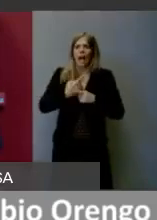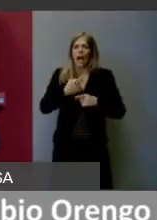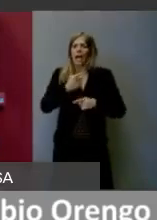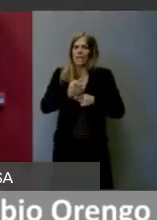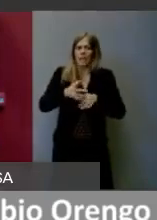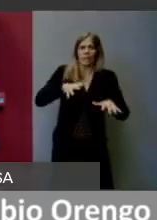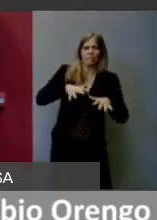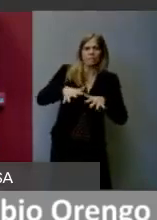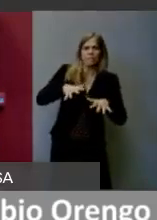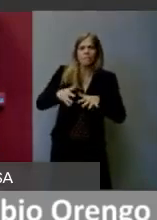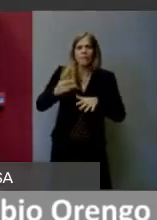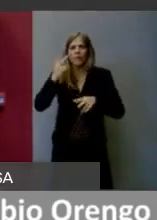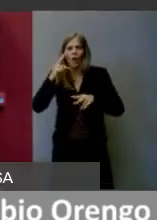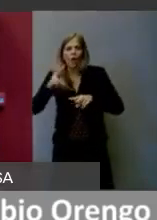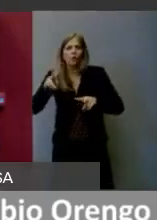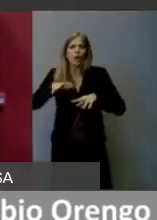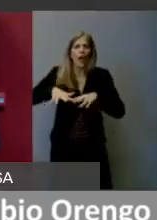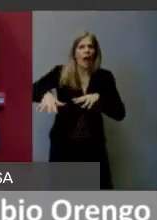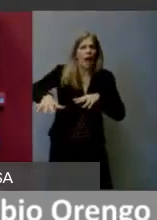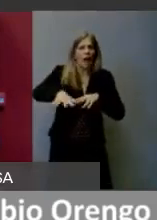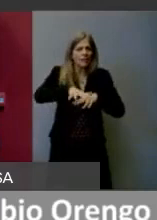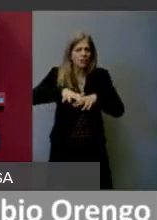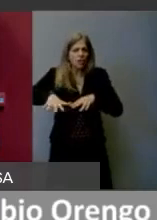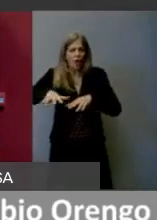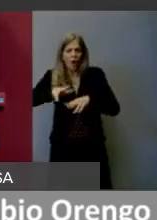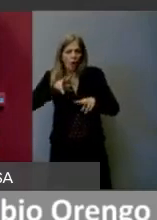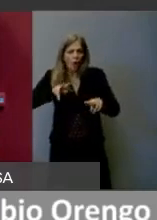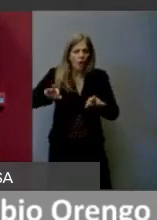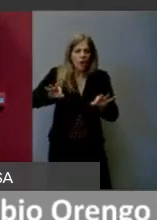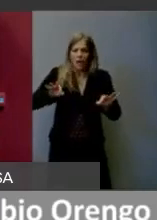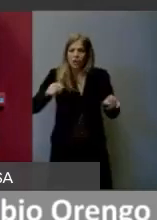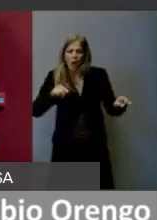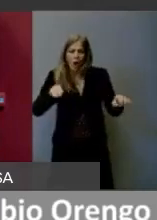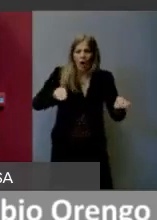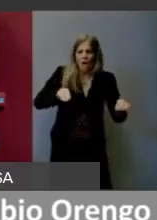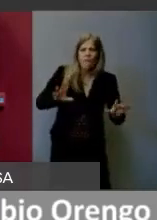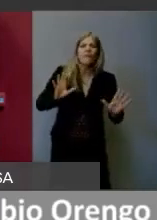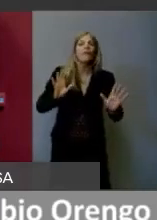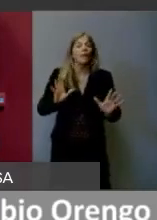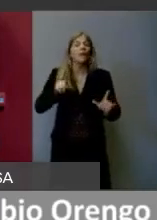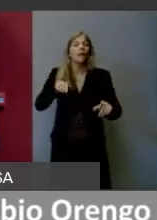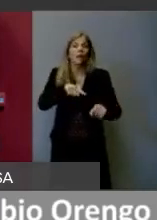siti, ed è il municipio poi che deve attivarsi con